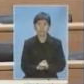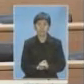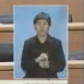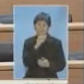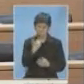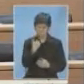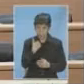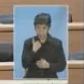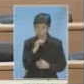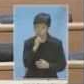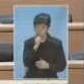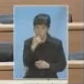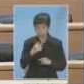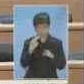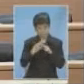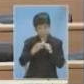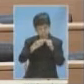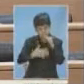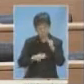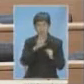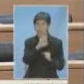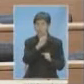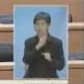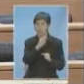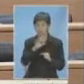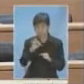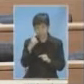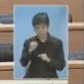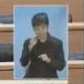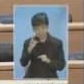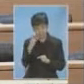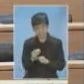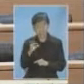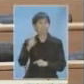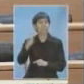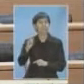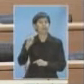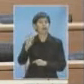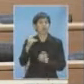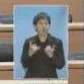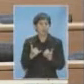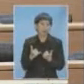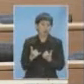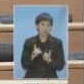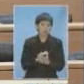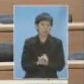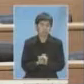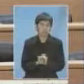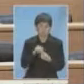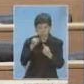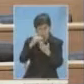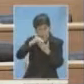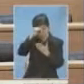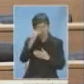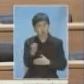บอกว่ามีการสอบไว้แล้วขึ้นบัญชีเอาไว้นะครับ96เรียกมาแล้ว17เหลือ79วันนี้จะไม่เอาแล้วครับบอกว่าวุฒิการ